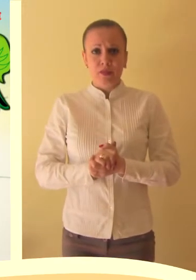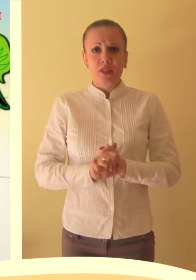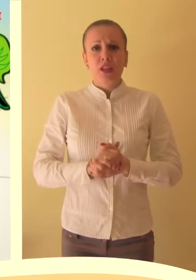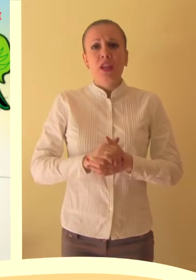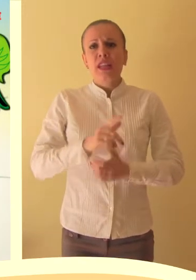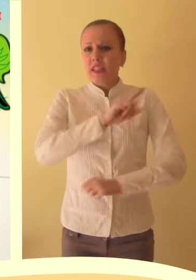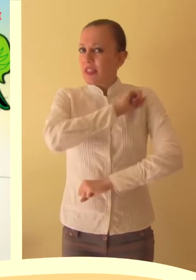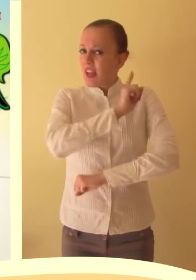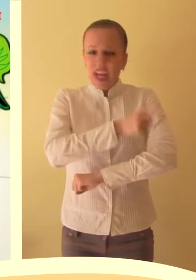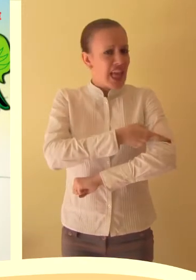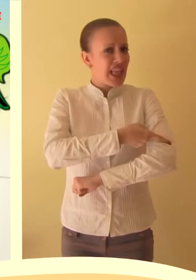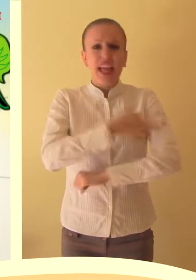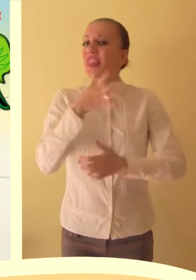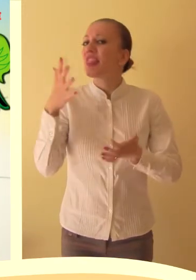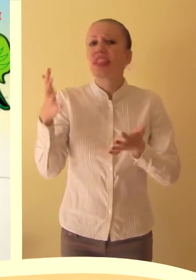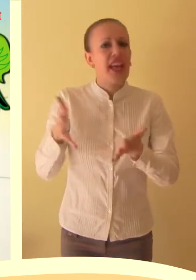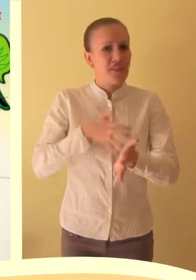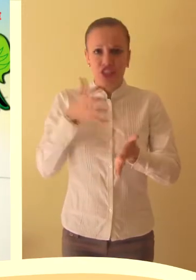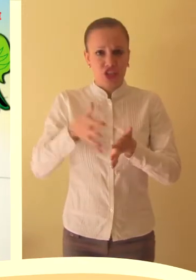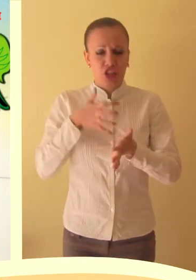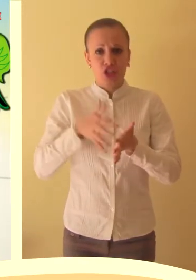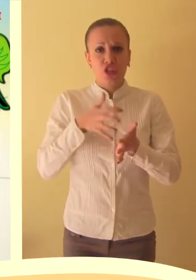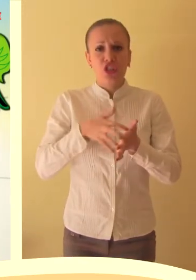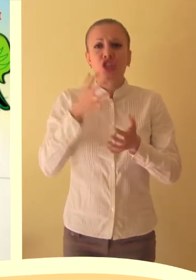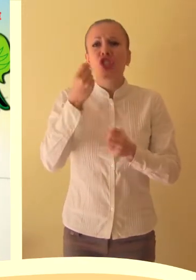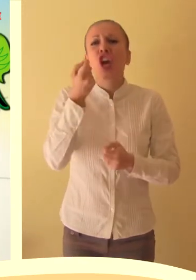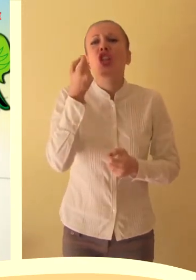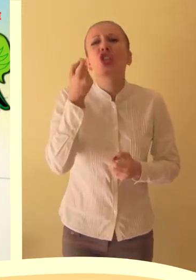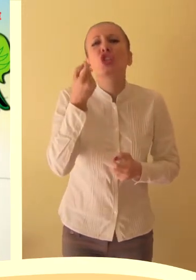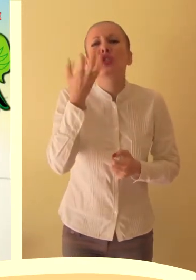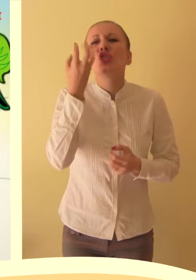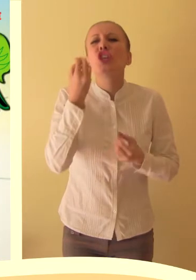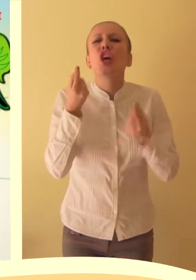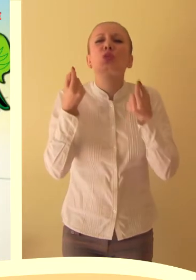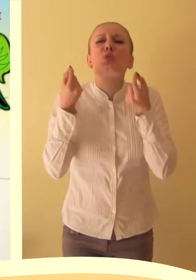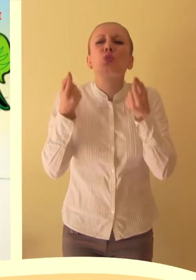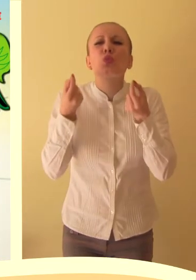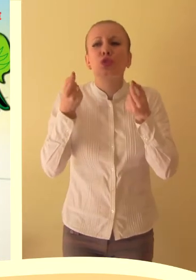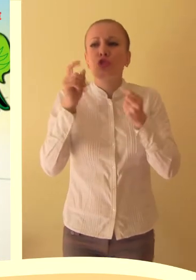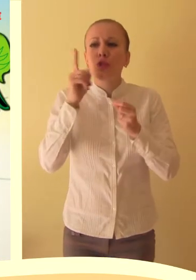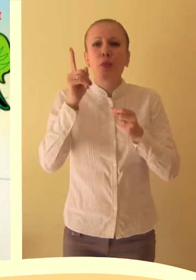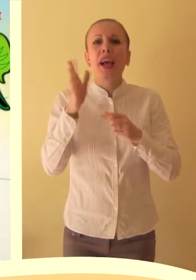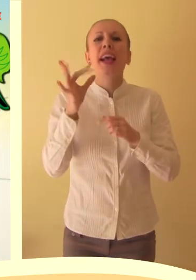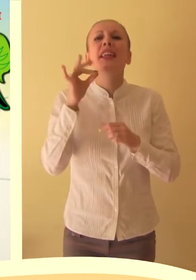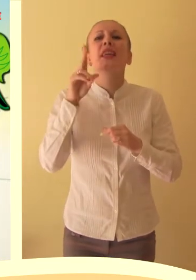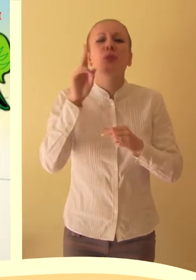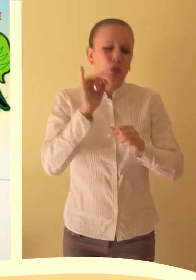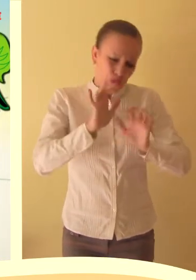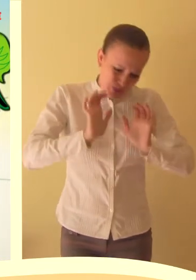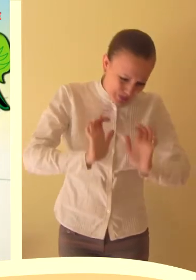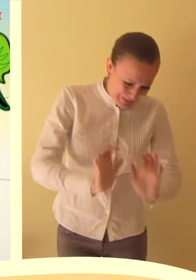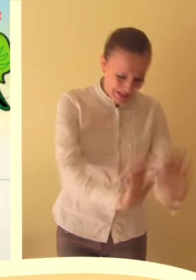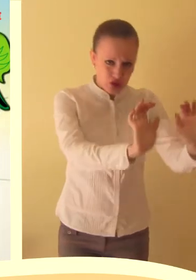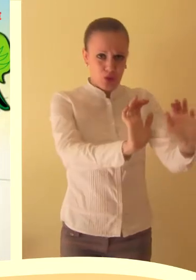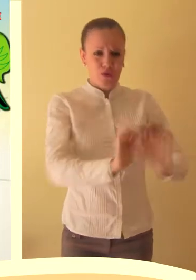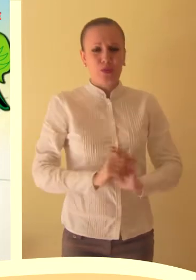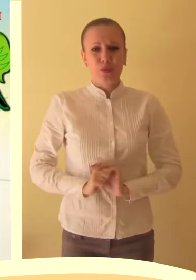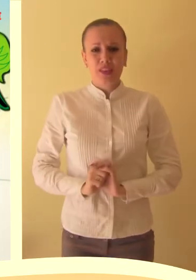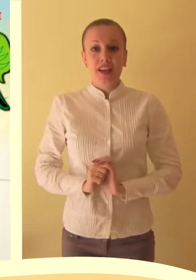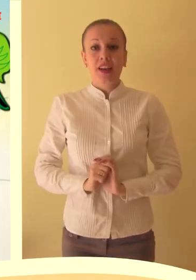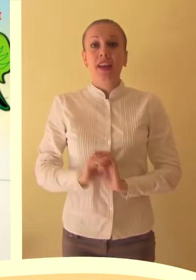залишилась Сили їм не вистачає, ну ще трішки, ще чуть-чуть, щоб рібку